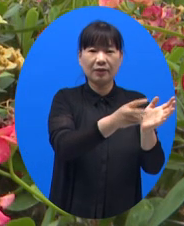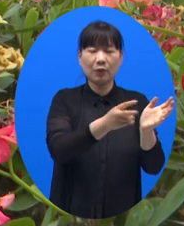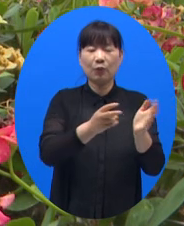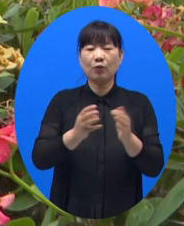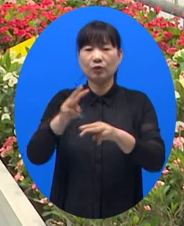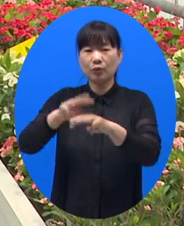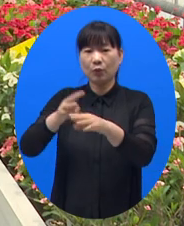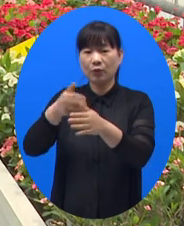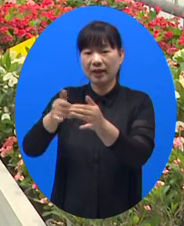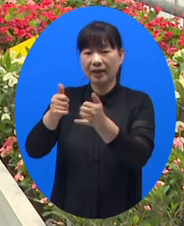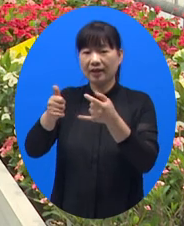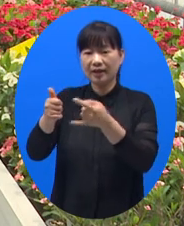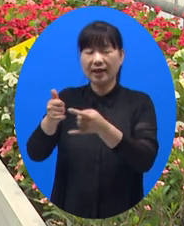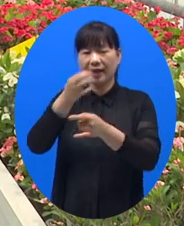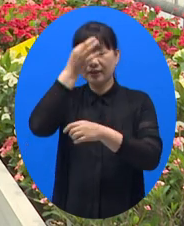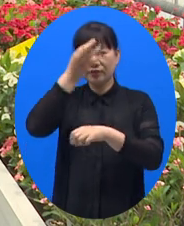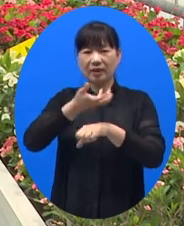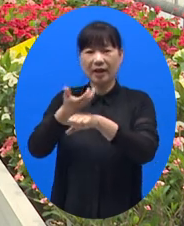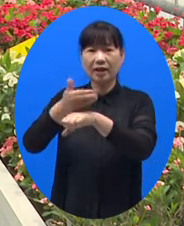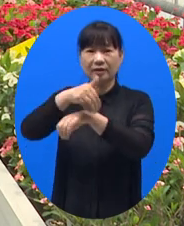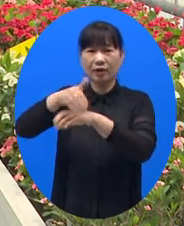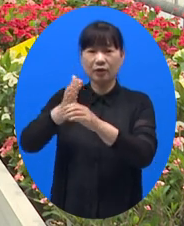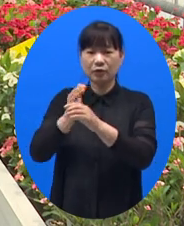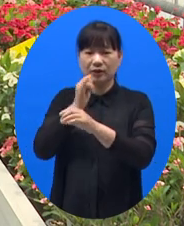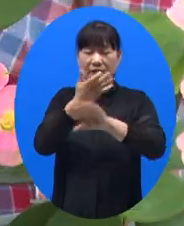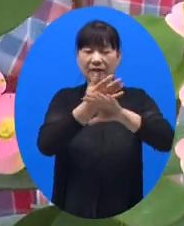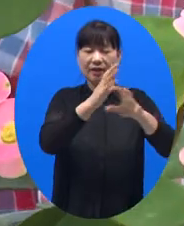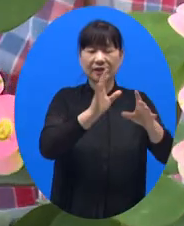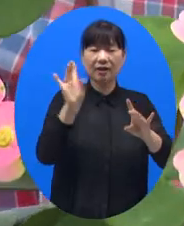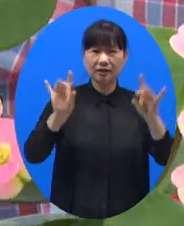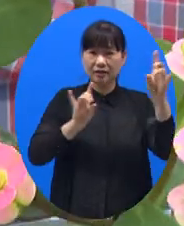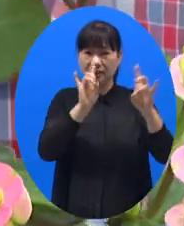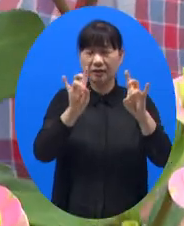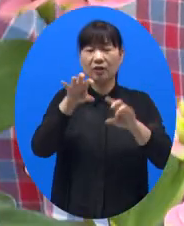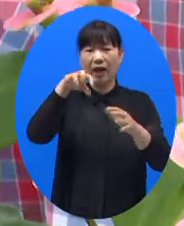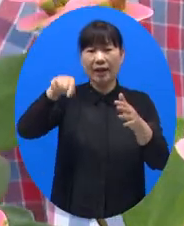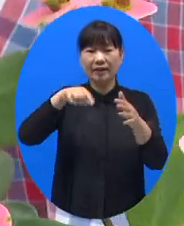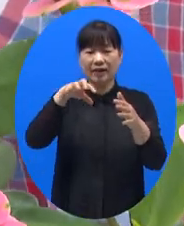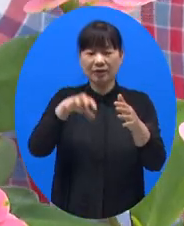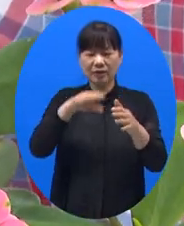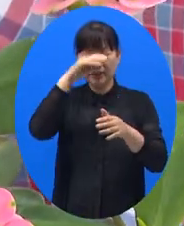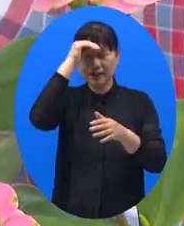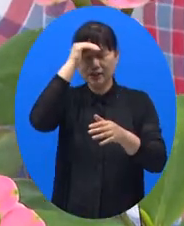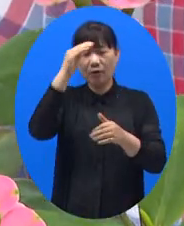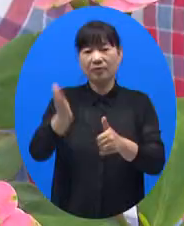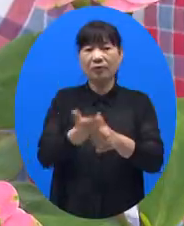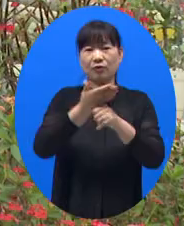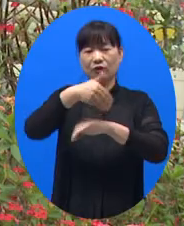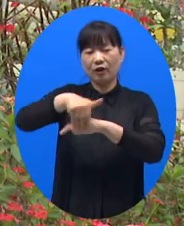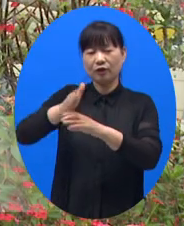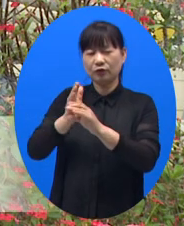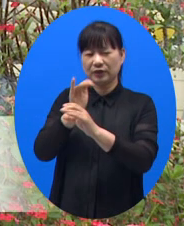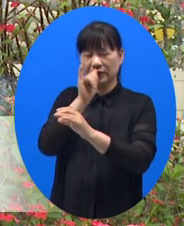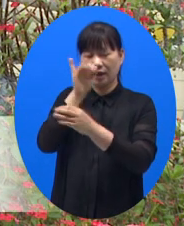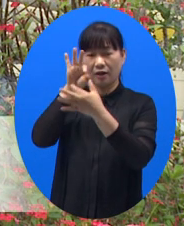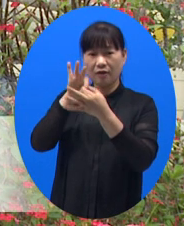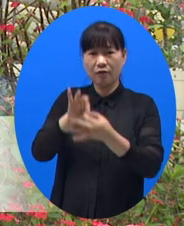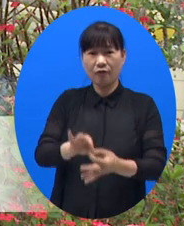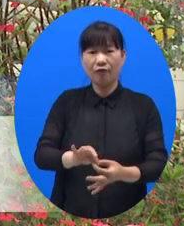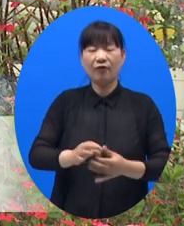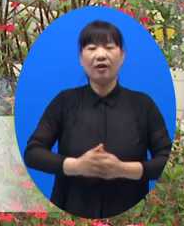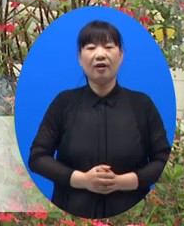개회 또 해외 수출 계획을 맺은 네덜란드 현지에서도 시험재배 할 예정 했다 계속 저희의